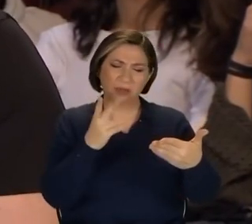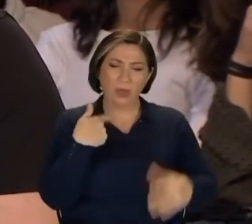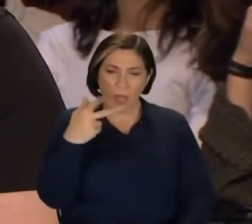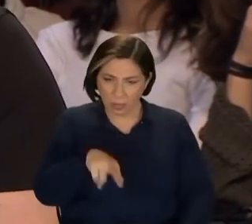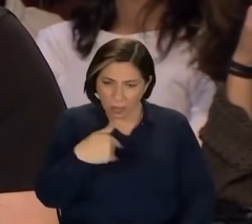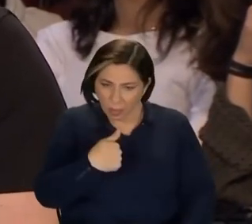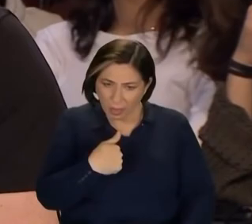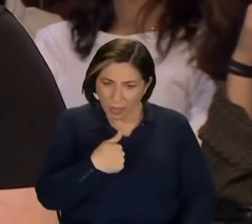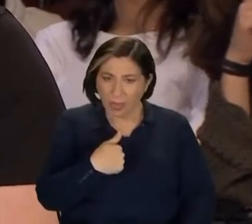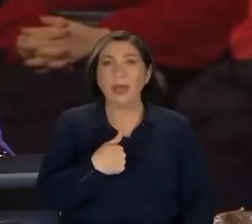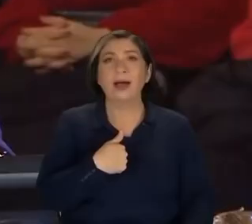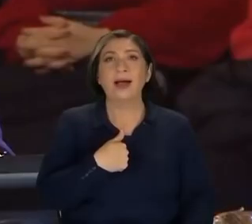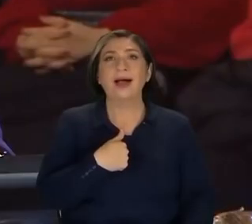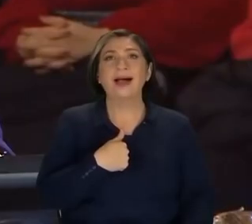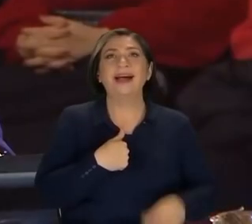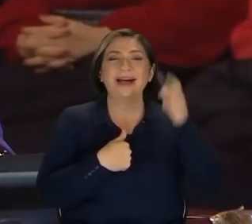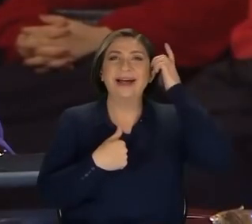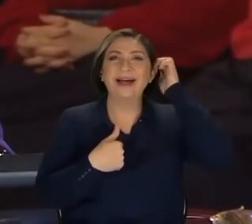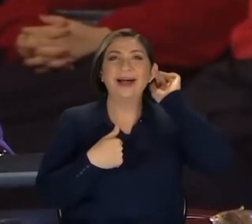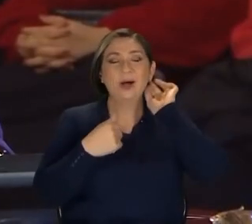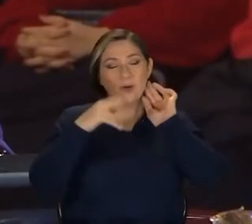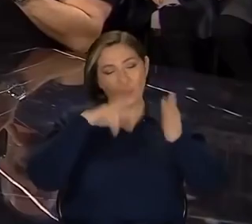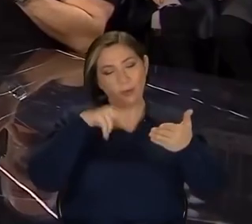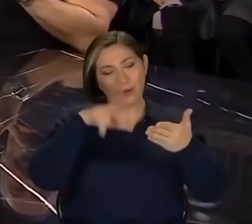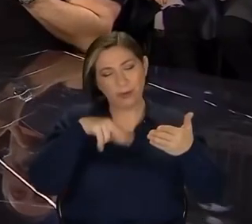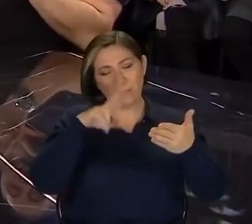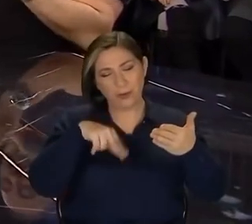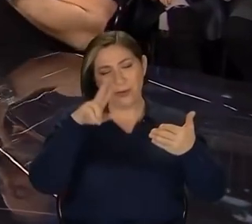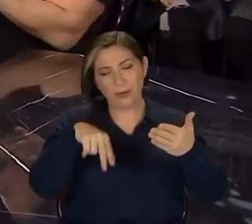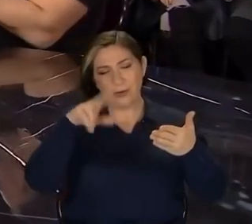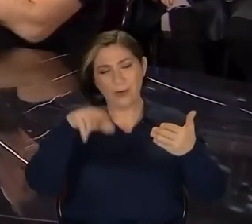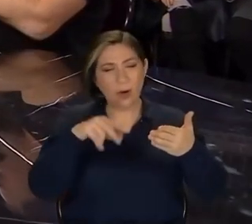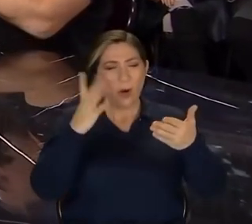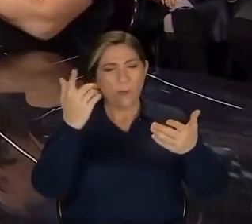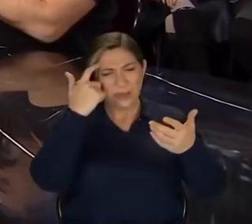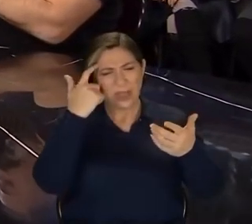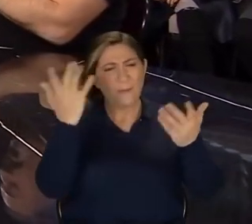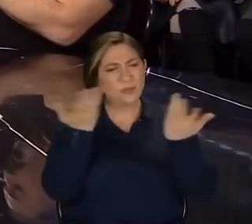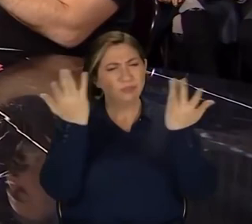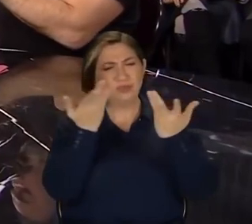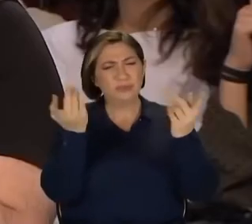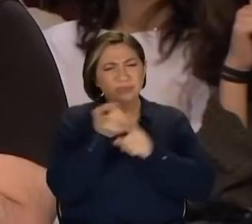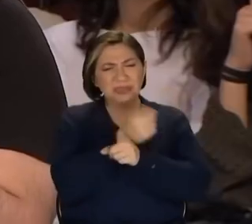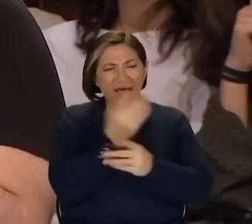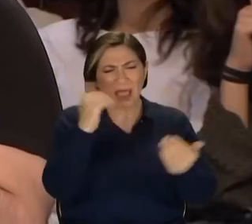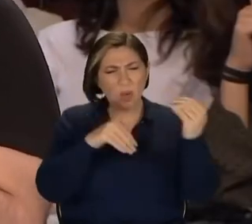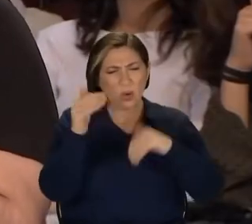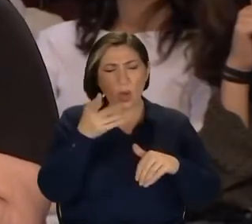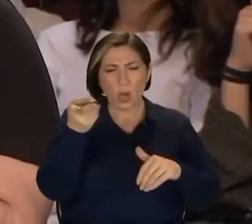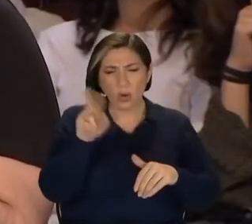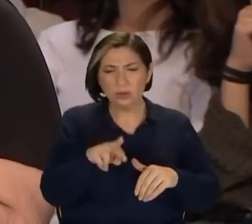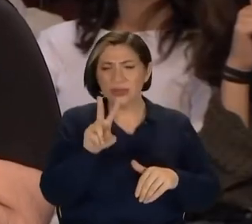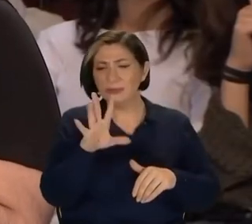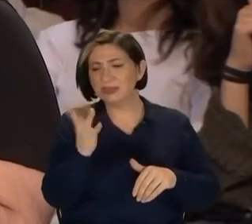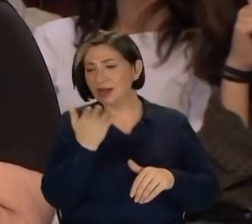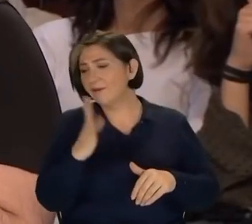öldüm. O da şöyle oluyor. Okuyorsun. Başından türlü türlü şeyler geçiyor. Ölüyorsun.